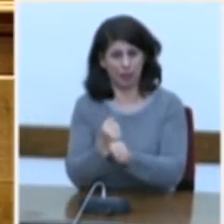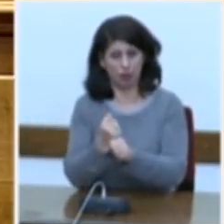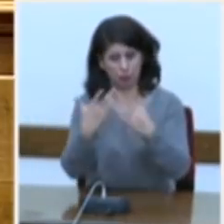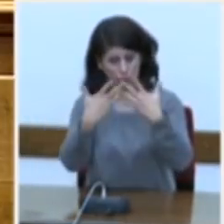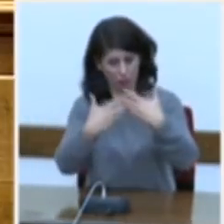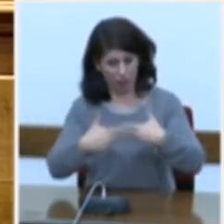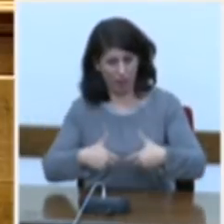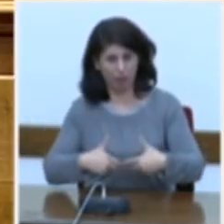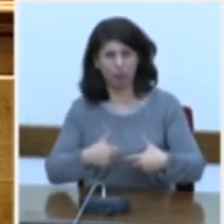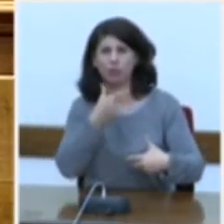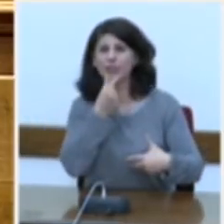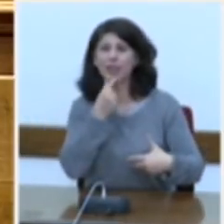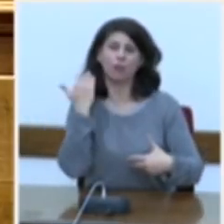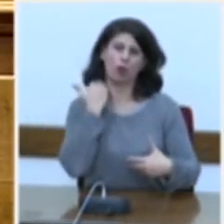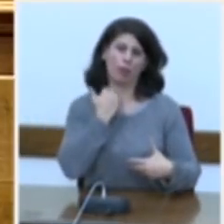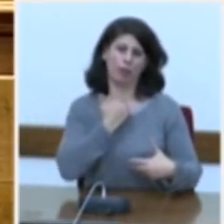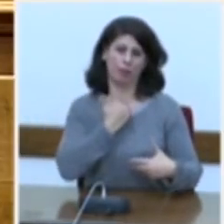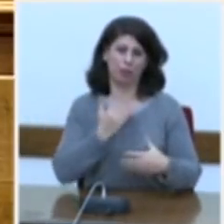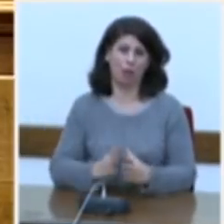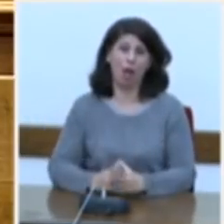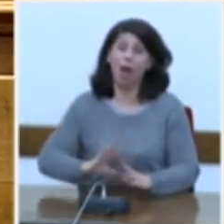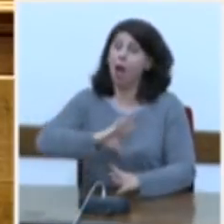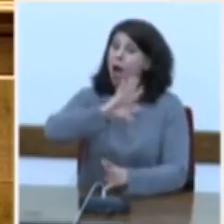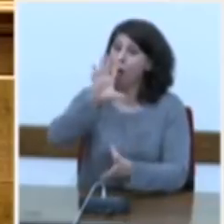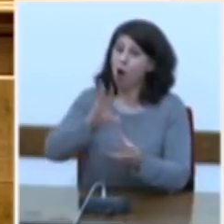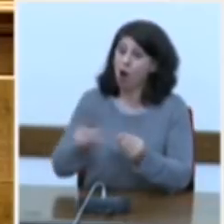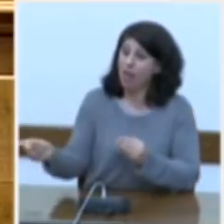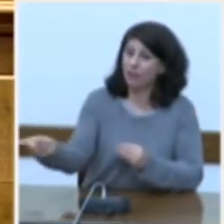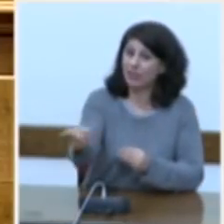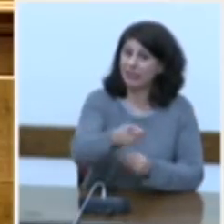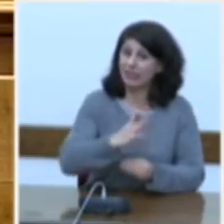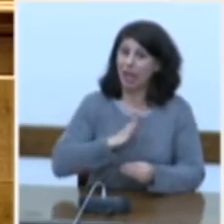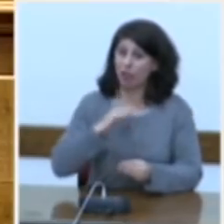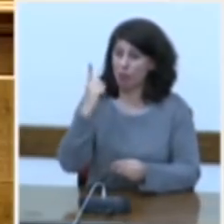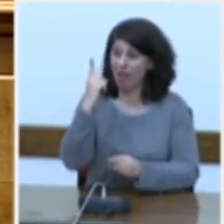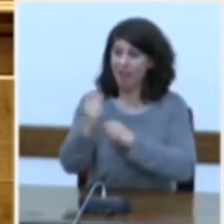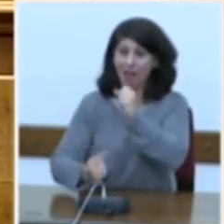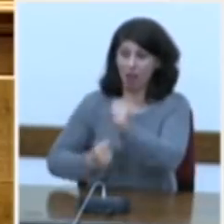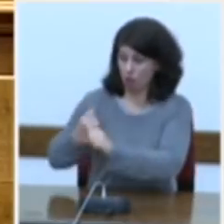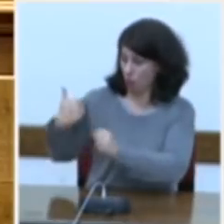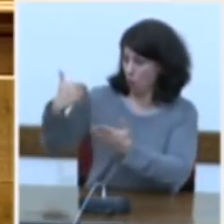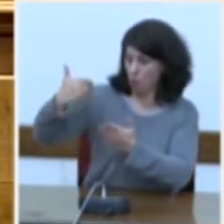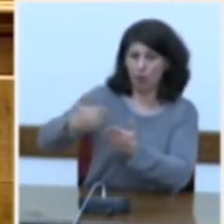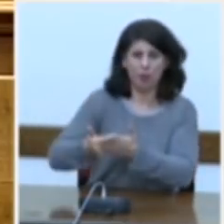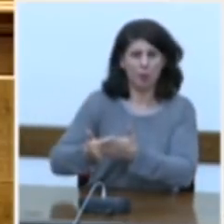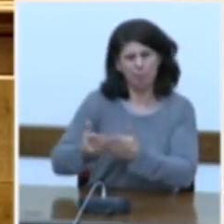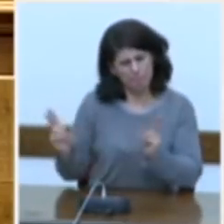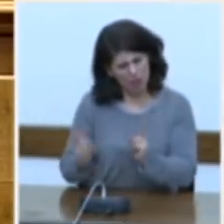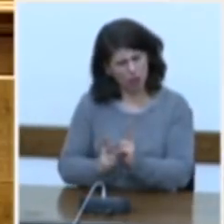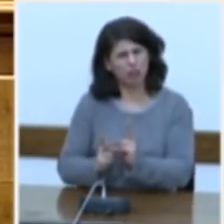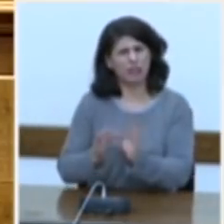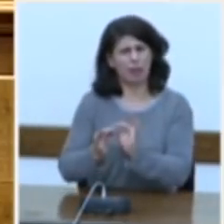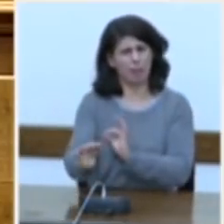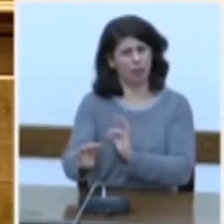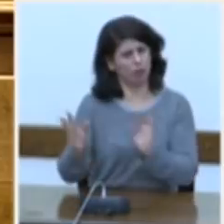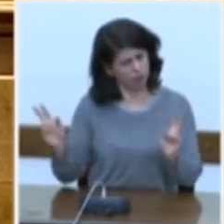θεάτρου σε εύκολα θύματα. Όλος αυτός ο κόσμος εδώ και ένα χρόνο, με τα περιοριστικά μέτρα, μέτρα που